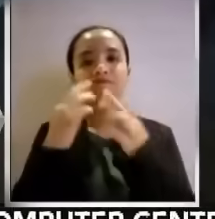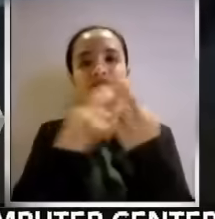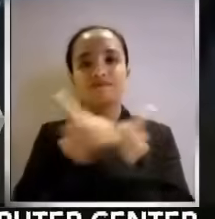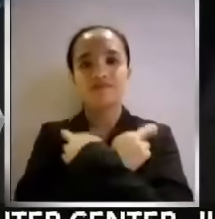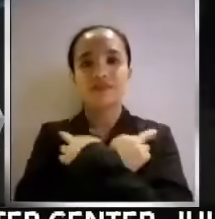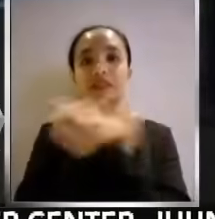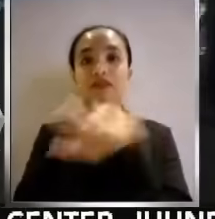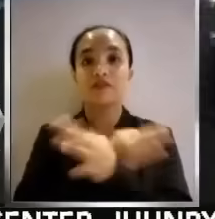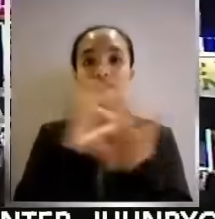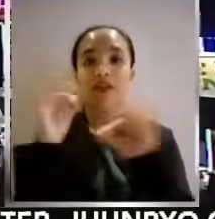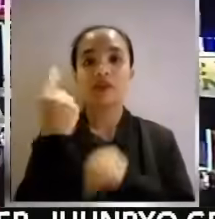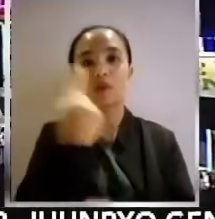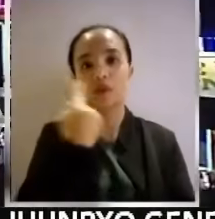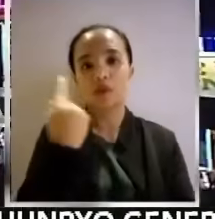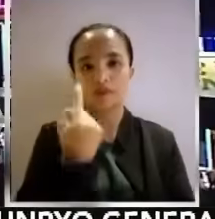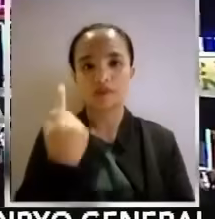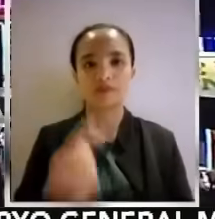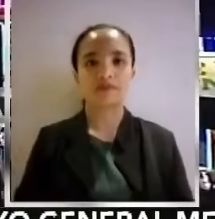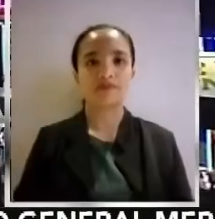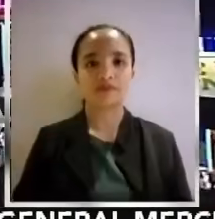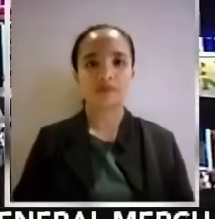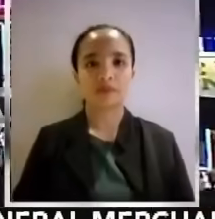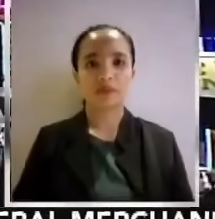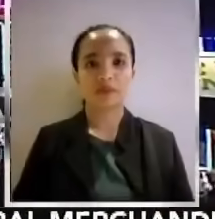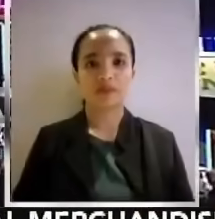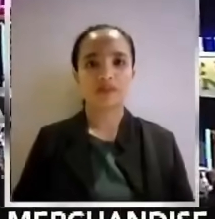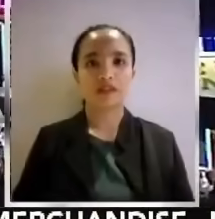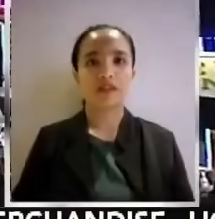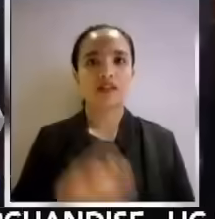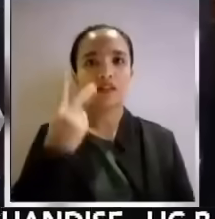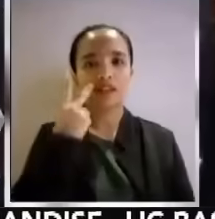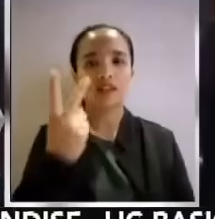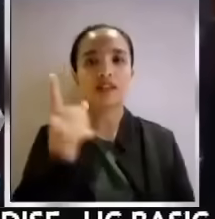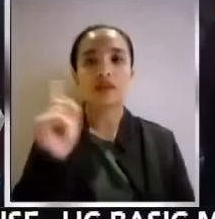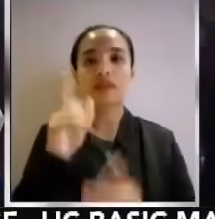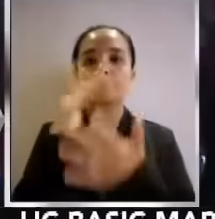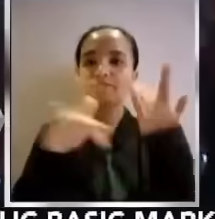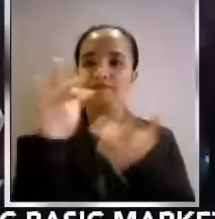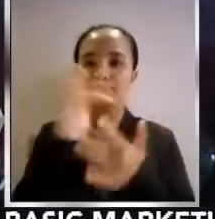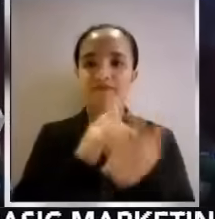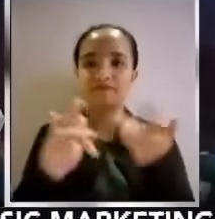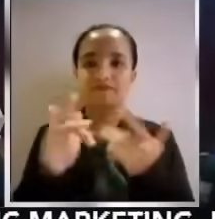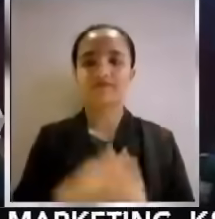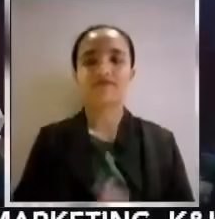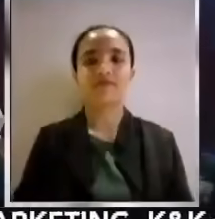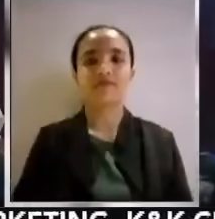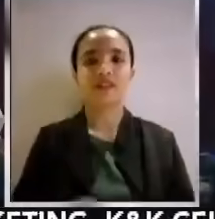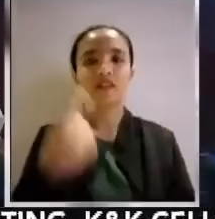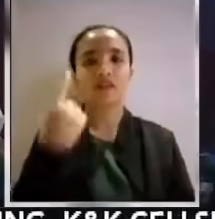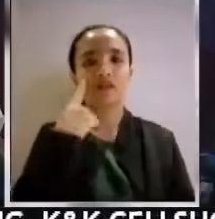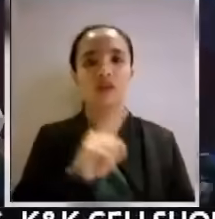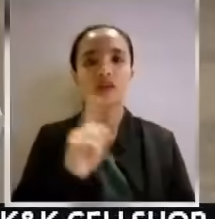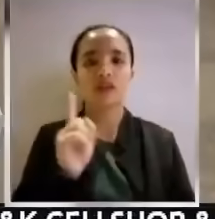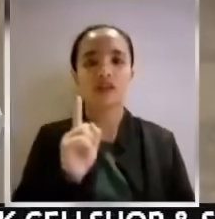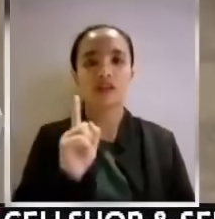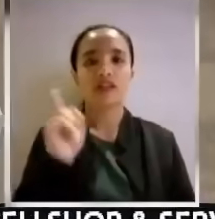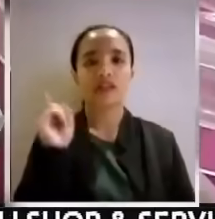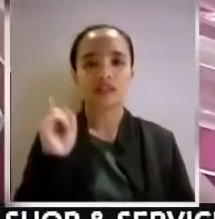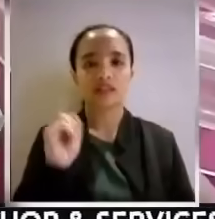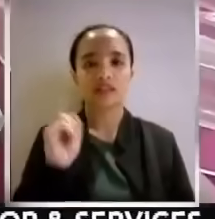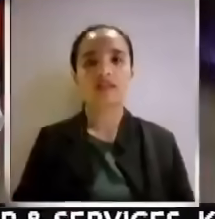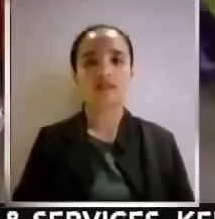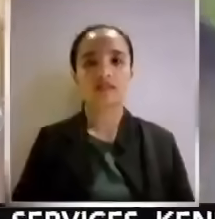parke habang ine-enjoy ang makukulay na ilaw sa pasyalan. Bukas ang rides mula 4 p.m. hanggang 12 midnight, habang